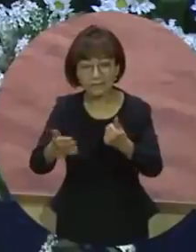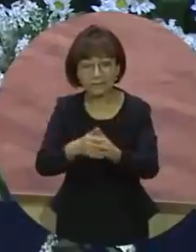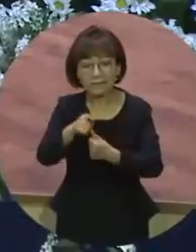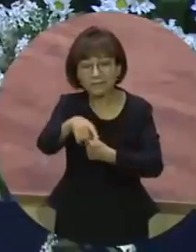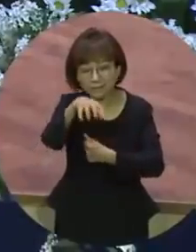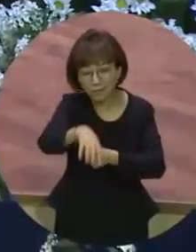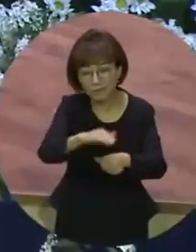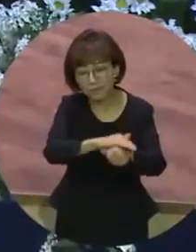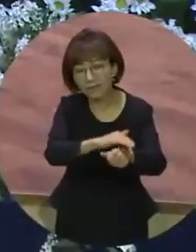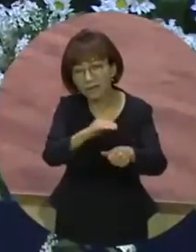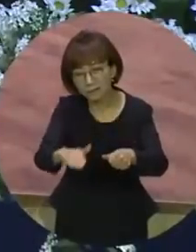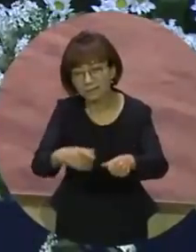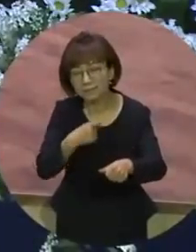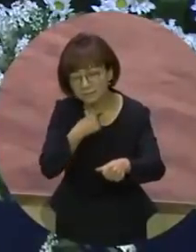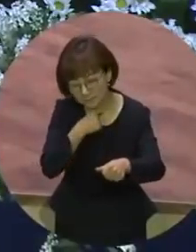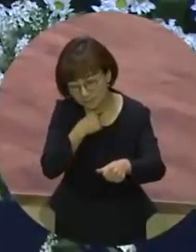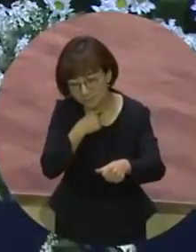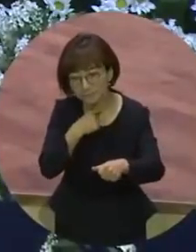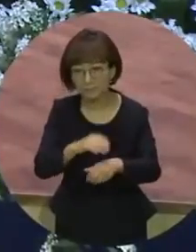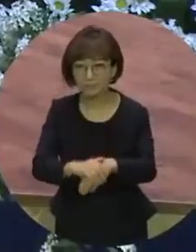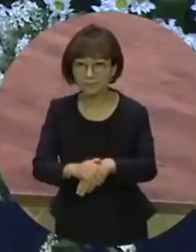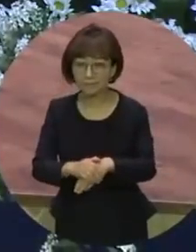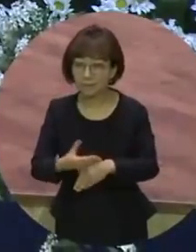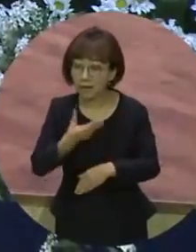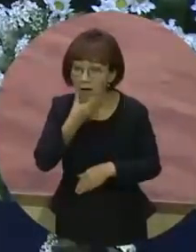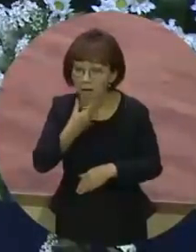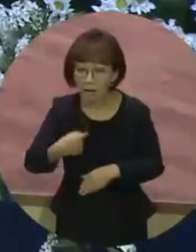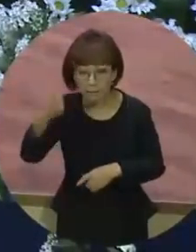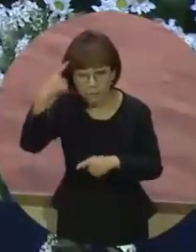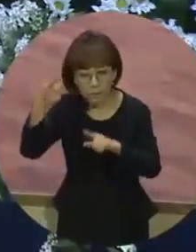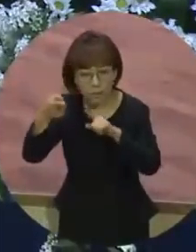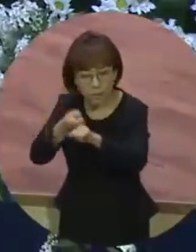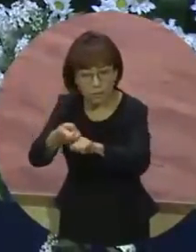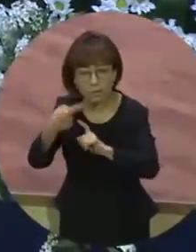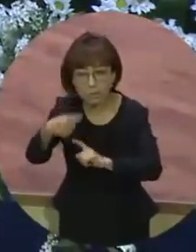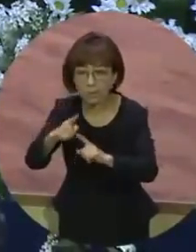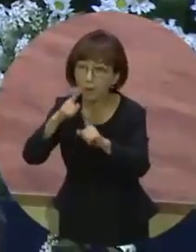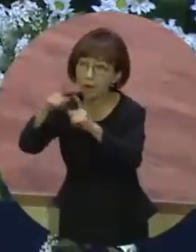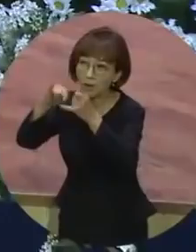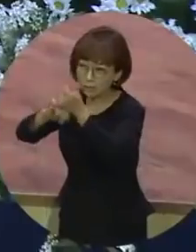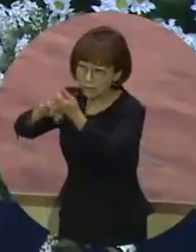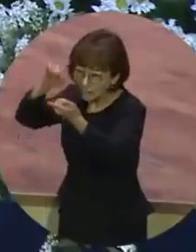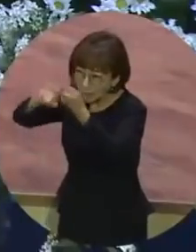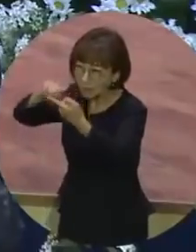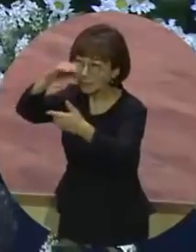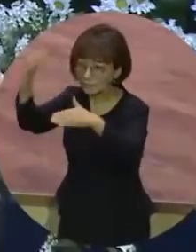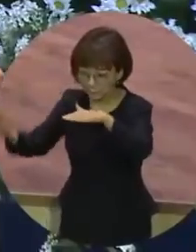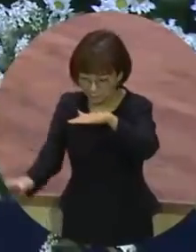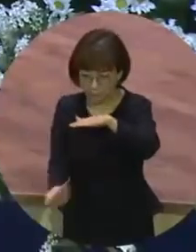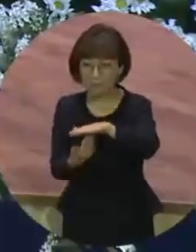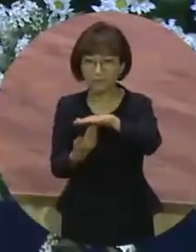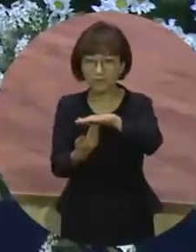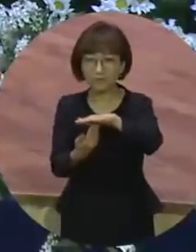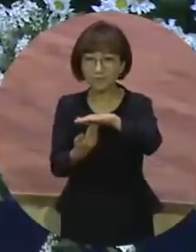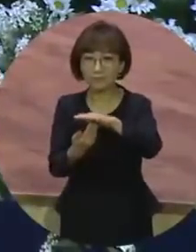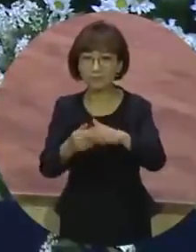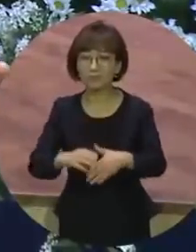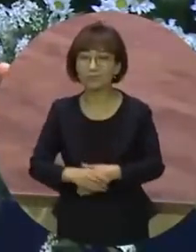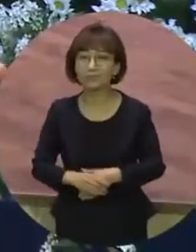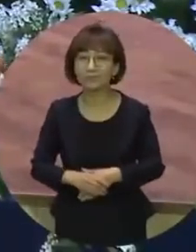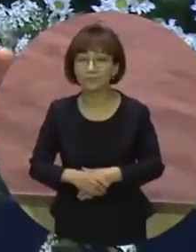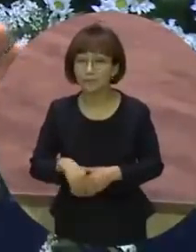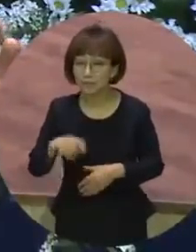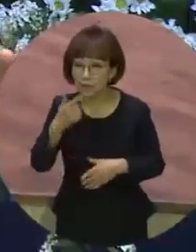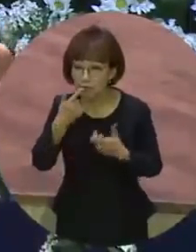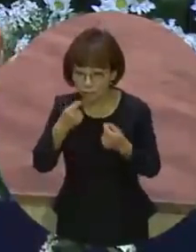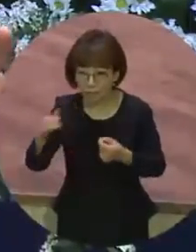그래서 이 아브라함의 궁극적 관심은 언약 성취예요. 우리는 모든 결정할 때 이 내 감정,